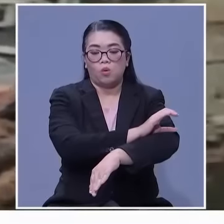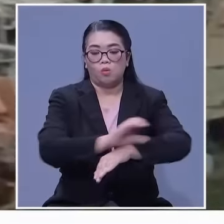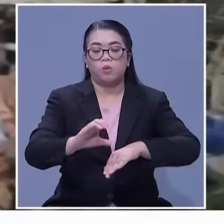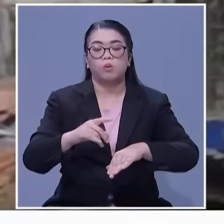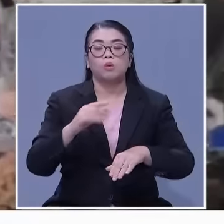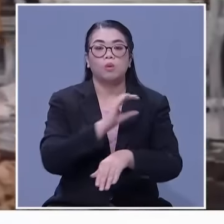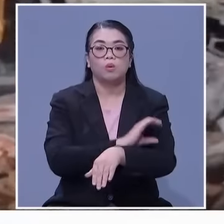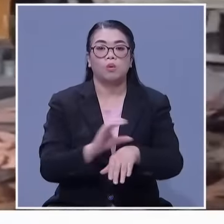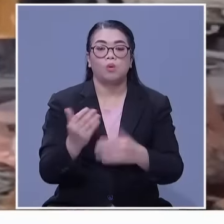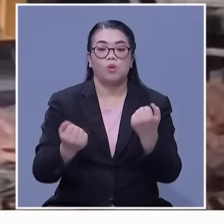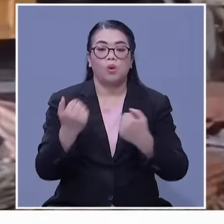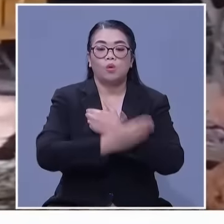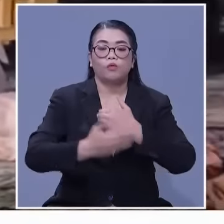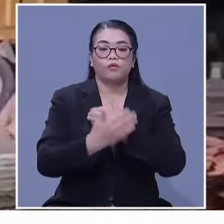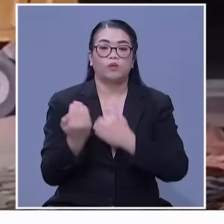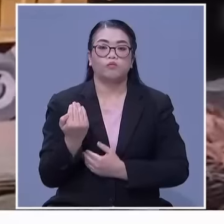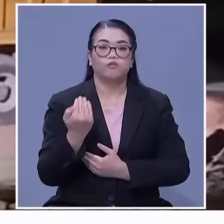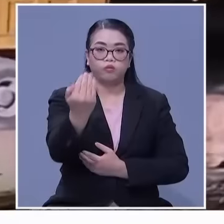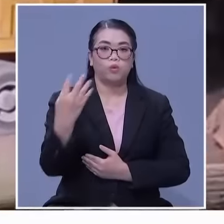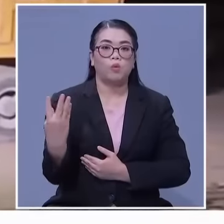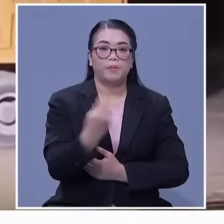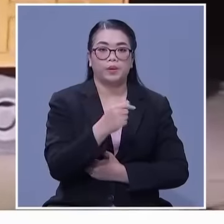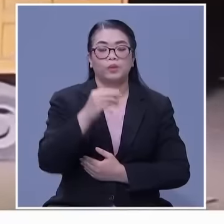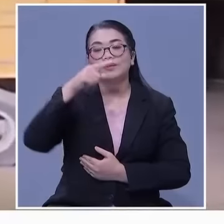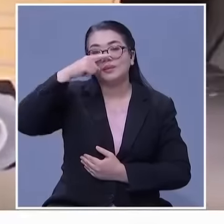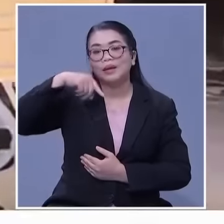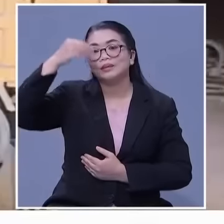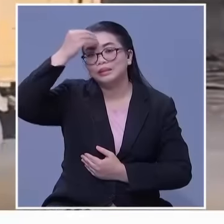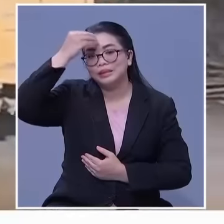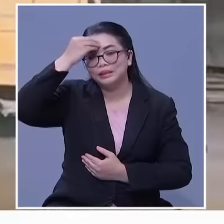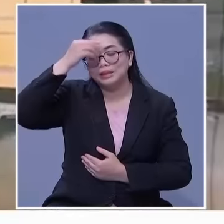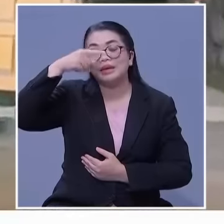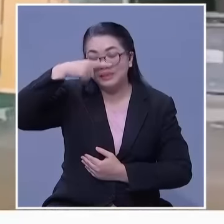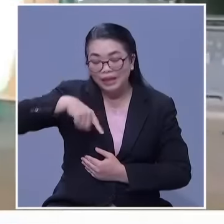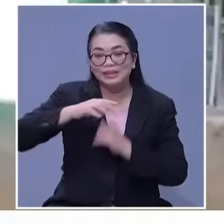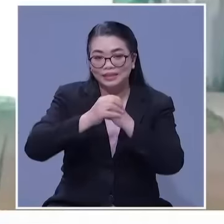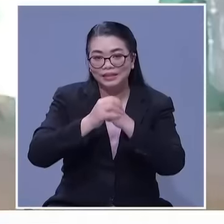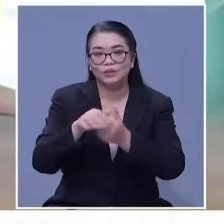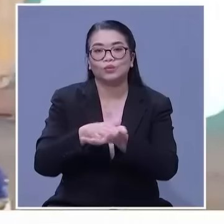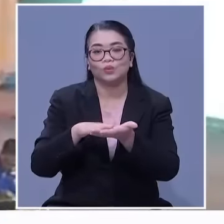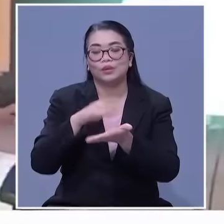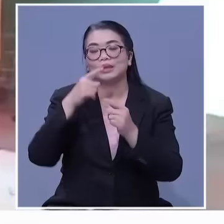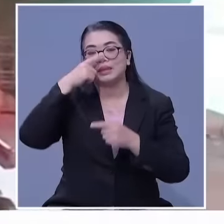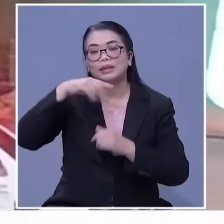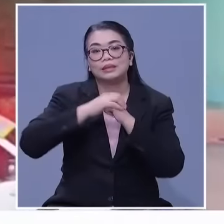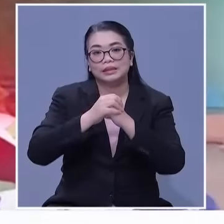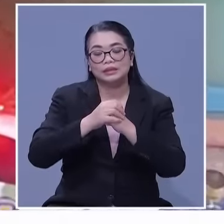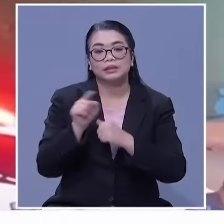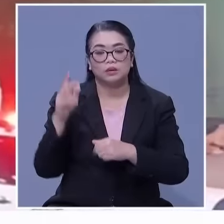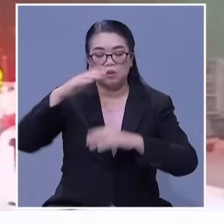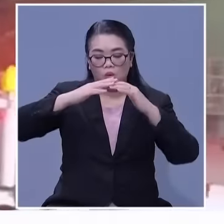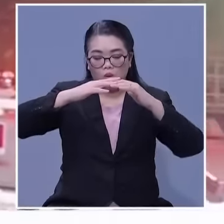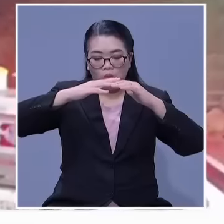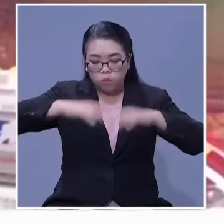จีนช่วงคลองขนานจิตตำบลจันทึกอำเภอปากช่องซึ่งระหว่างขุดเจาะอุโมงค์นะครับดินได้ถล่มลง